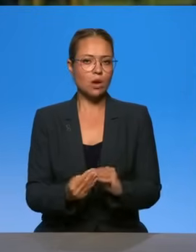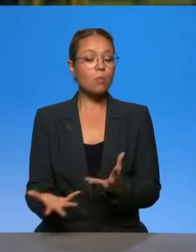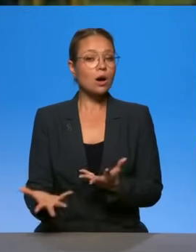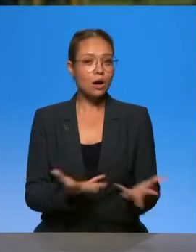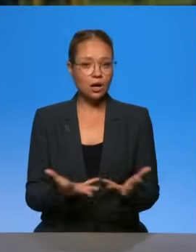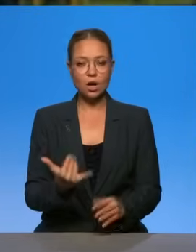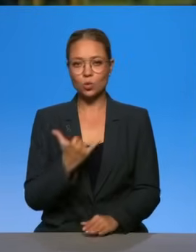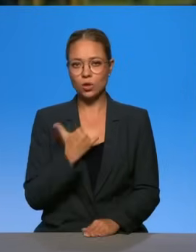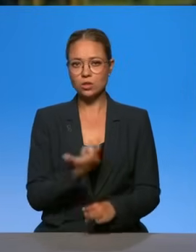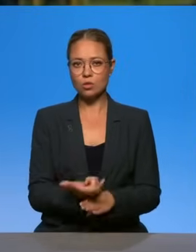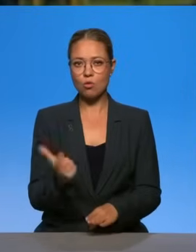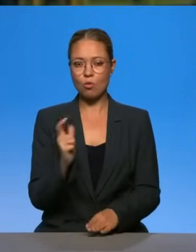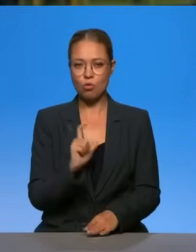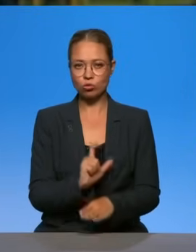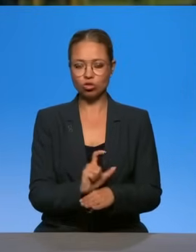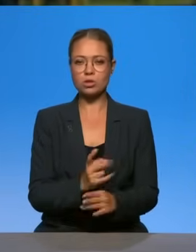очень сильно